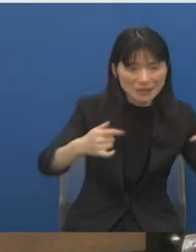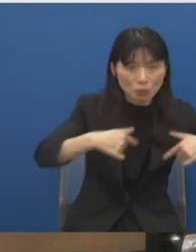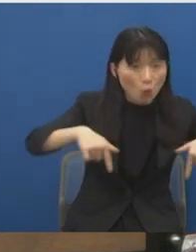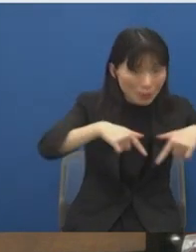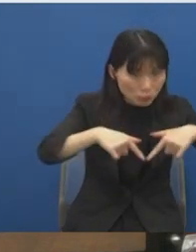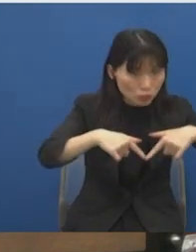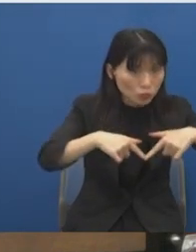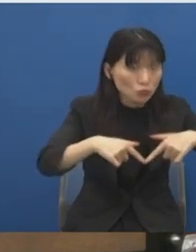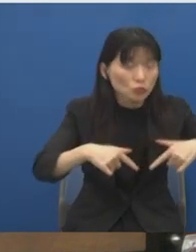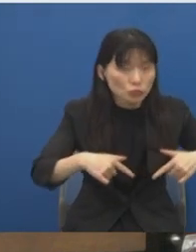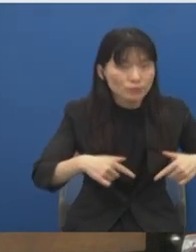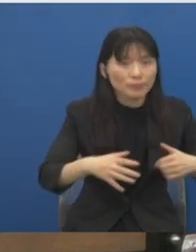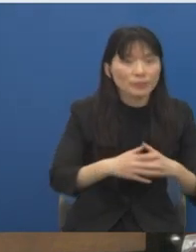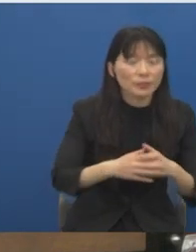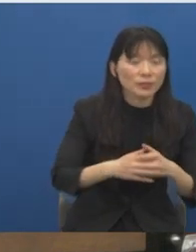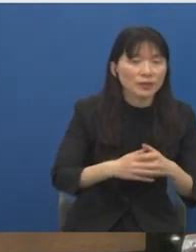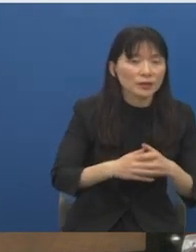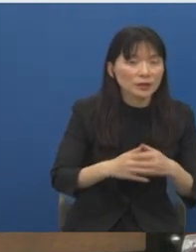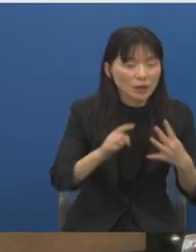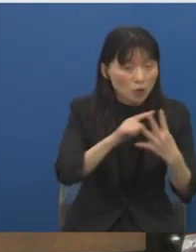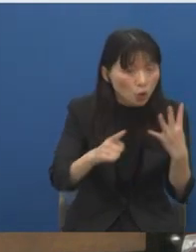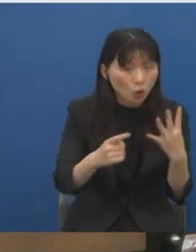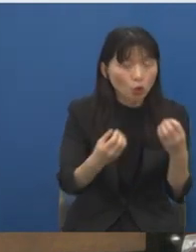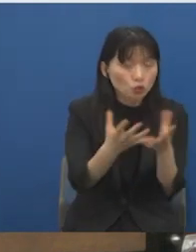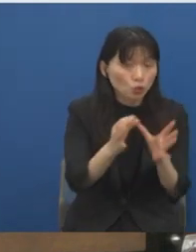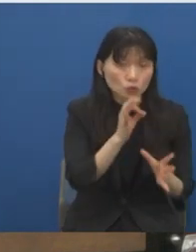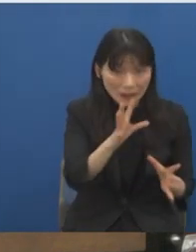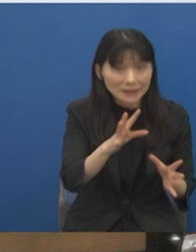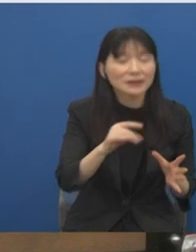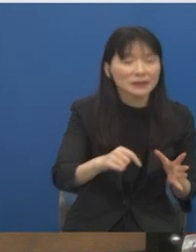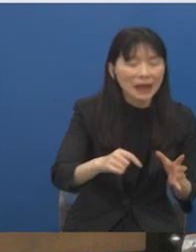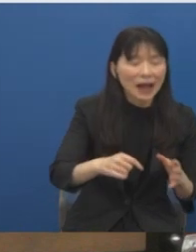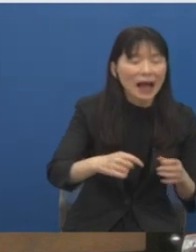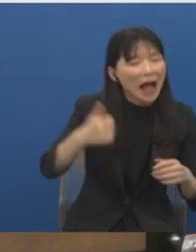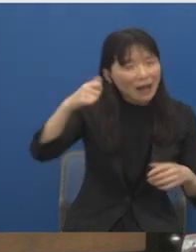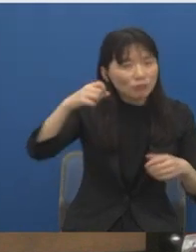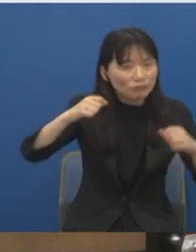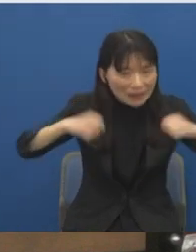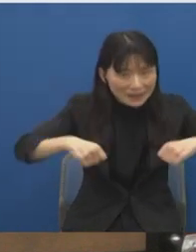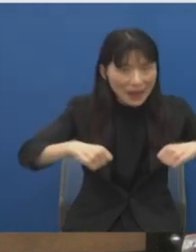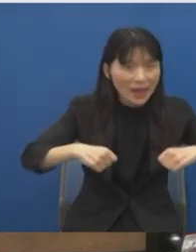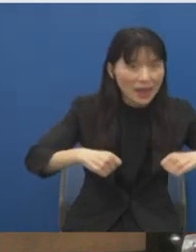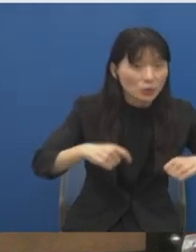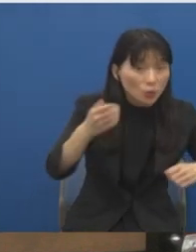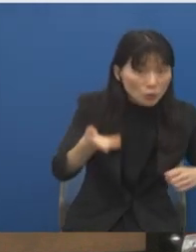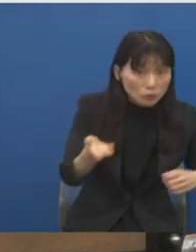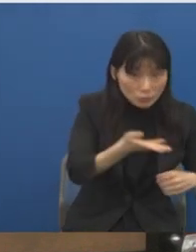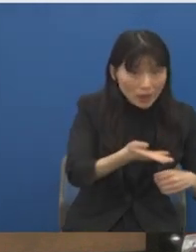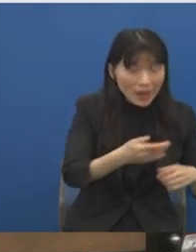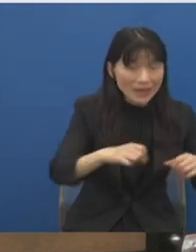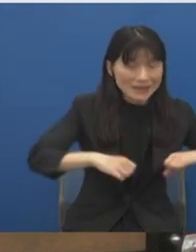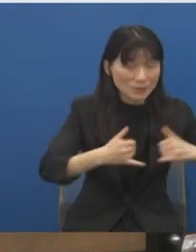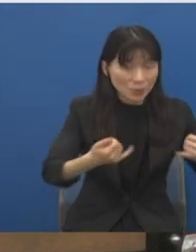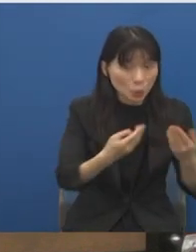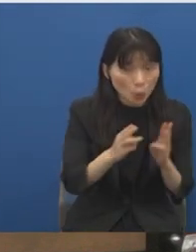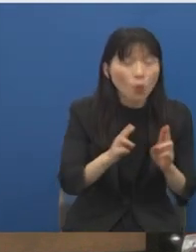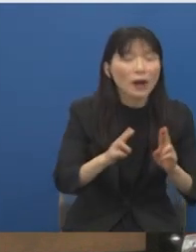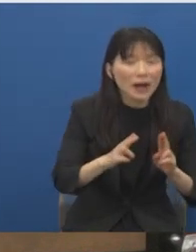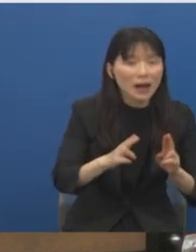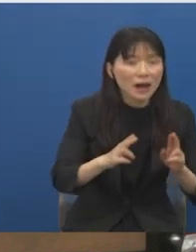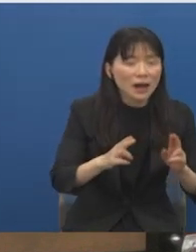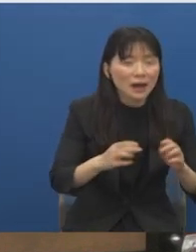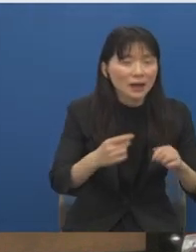議員団及び無所属の4名の委員はいずれも原案に賛成する。その上で自民党議員団は 議